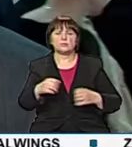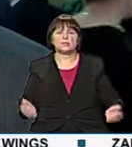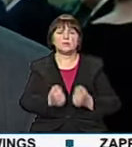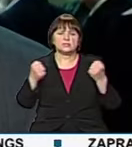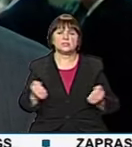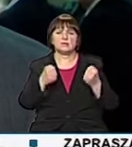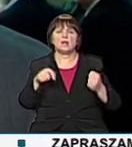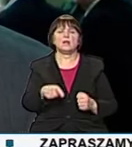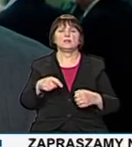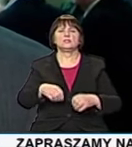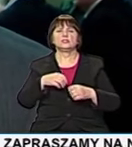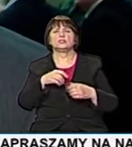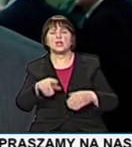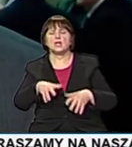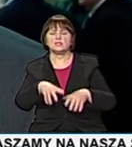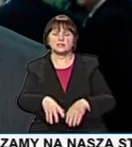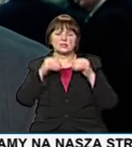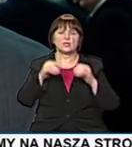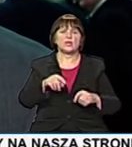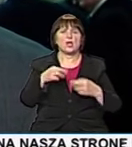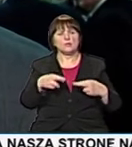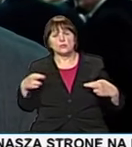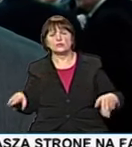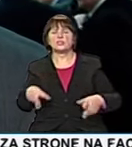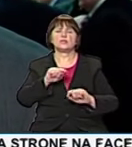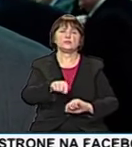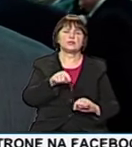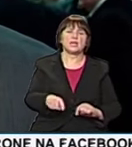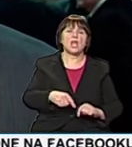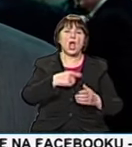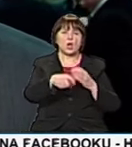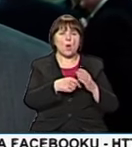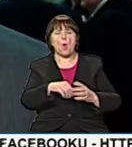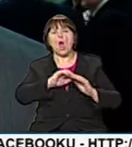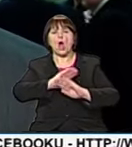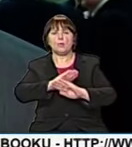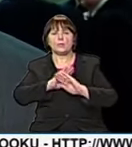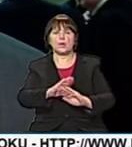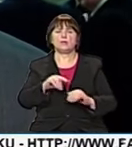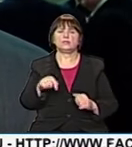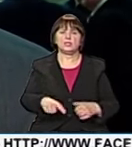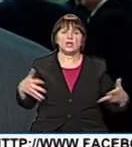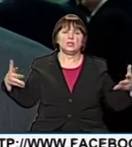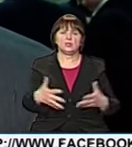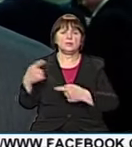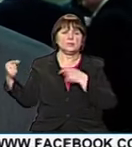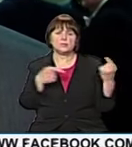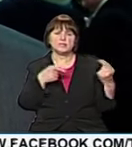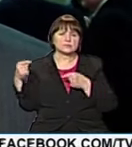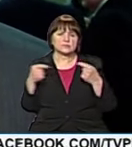Obrony Praw Człowieka. Prowadziłem punkt konsultacyjny informacyjny Ruchu Obrony w Łodzi oraz klub